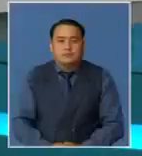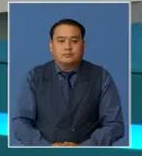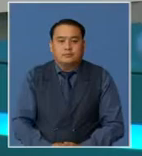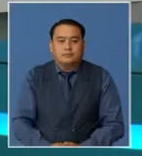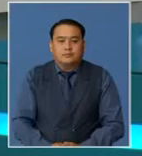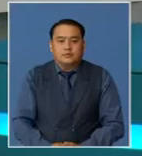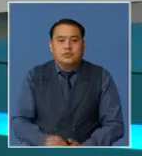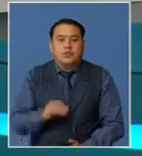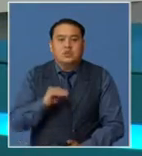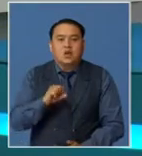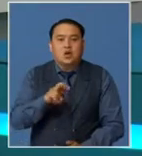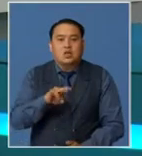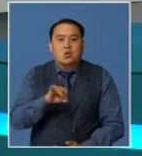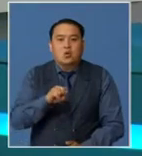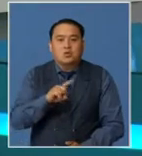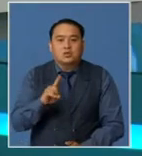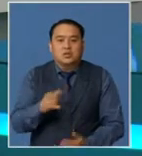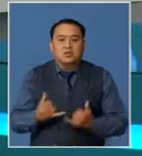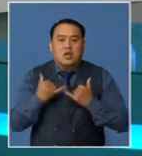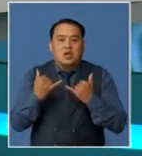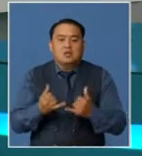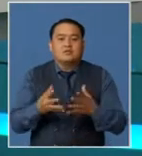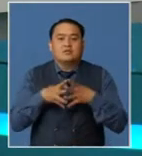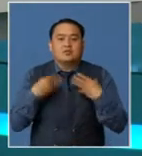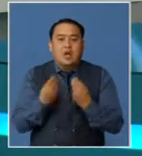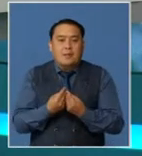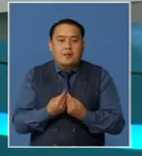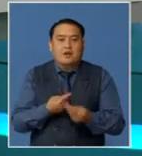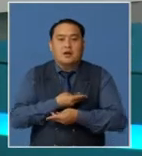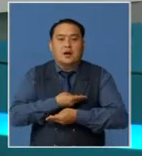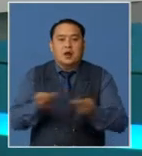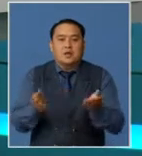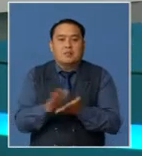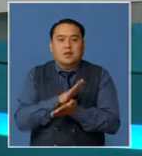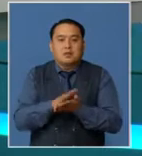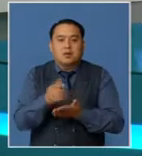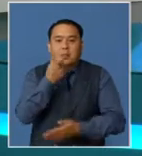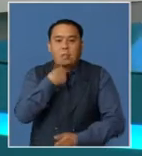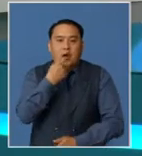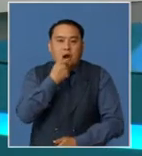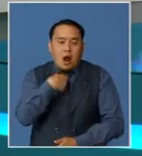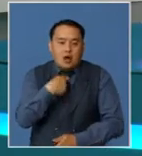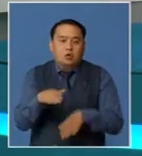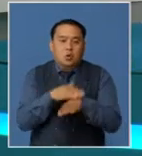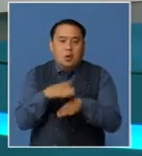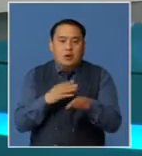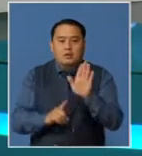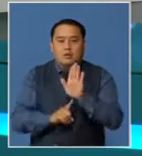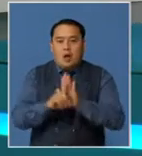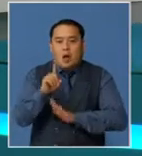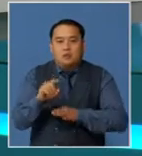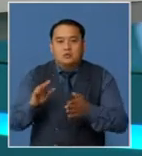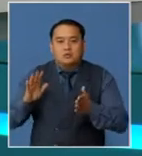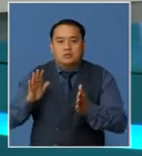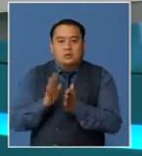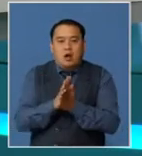В Жанаузене в парке аттракционов в честь Дня семьи посетителям раздавали бесплатное мороженое. Доброе начинание обернулось